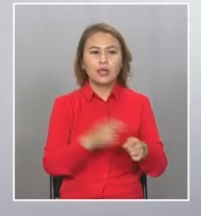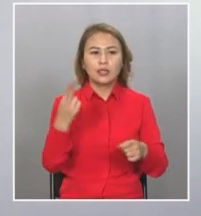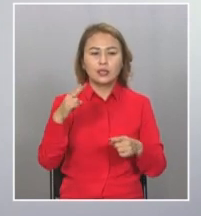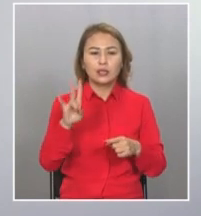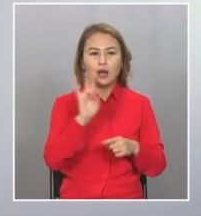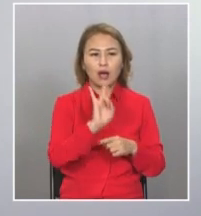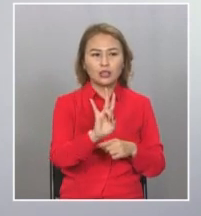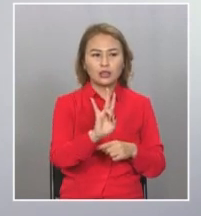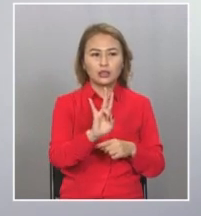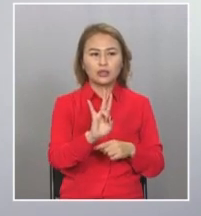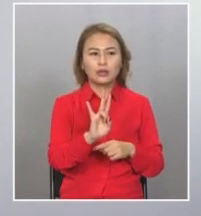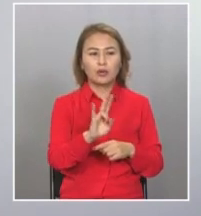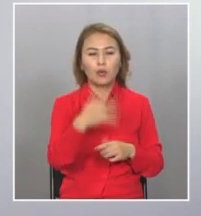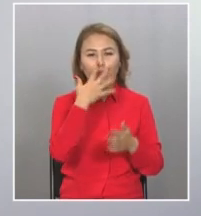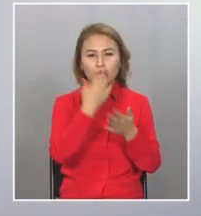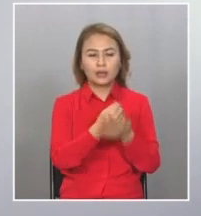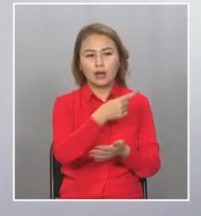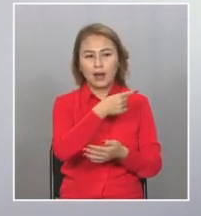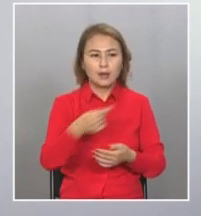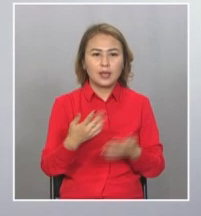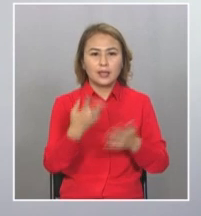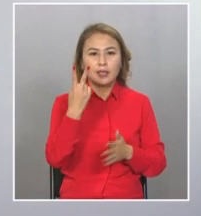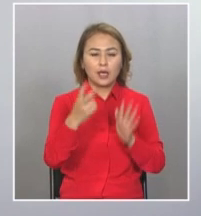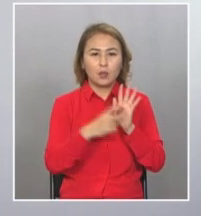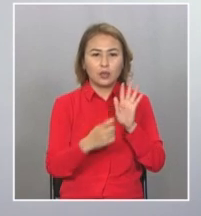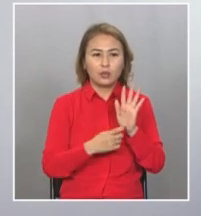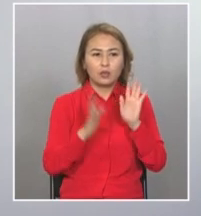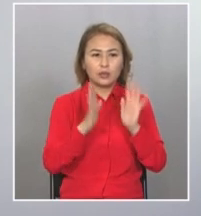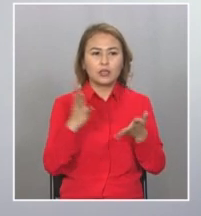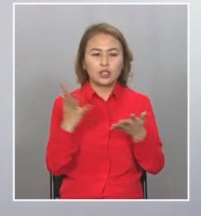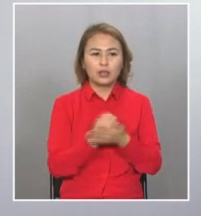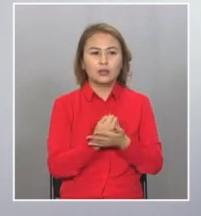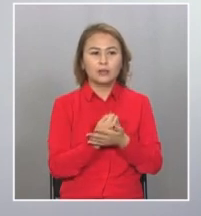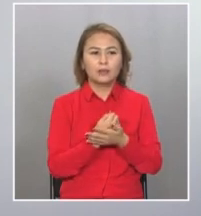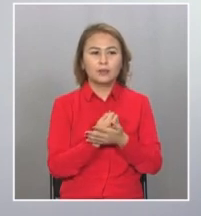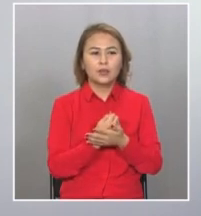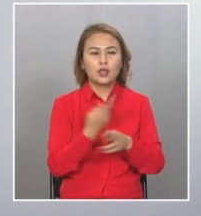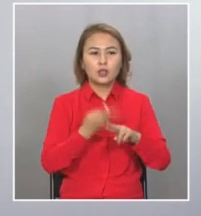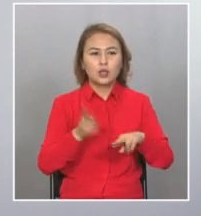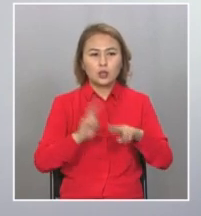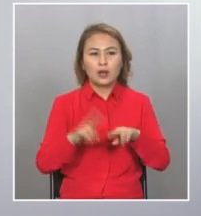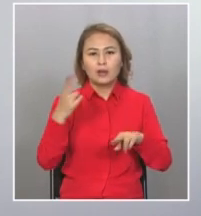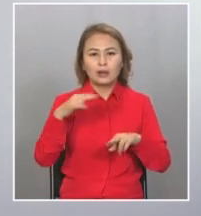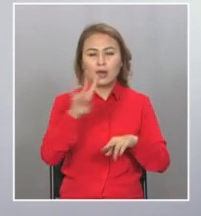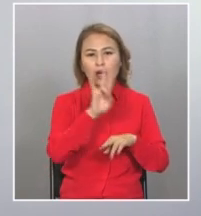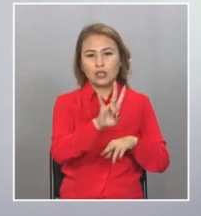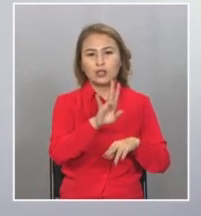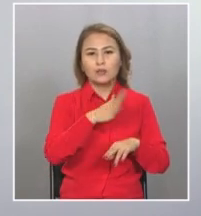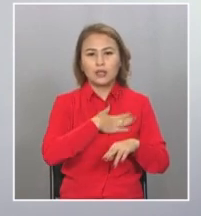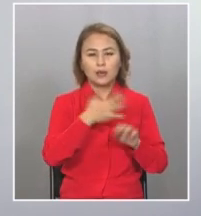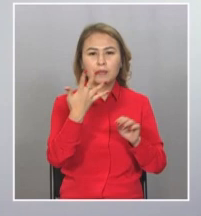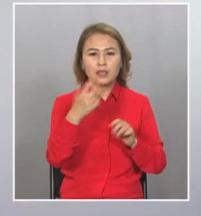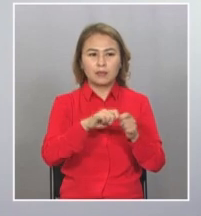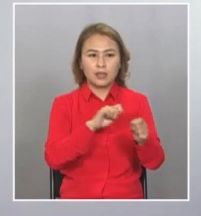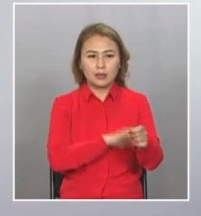DH олардың айырмаларын екіге бөлсек, сонда шығады. Сонда DH катеті бізде 5